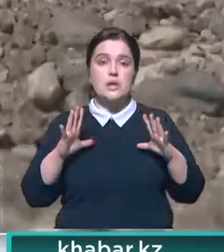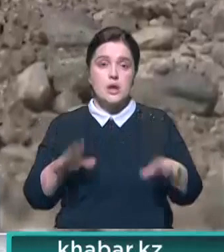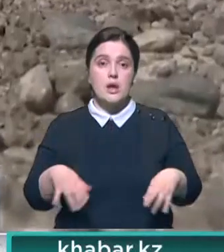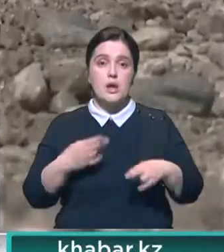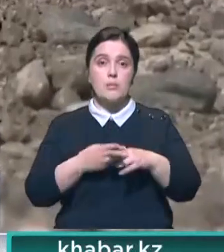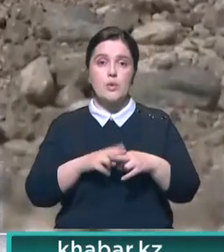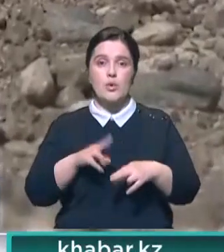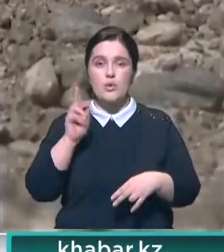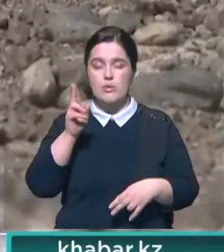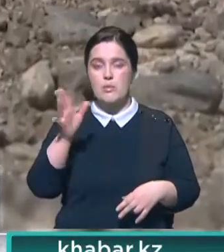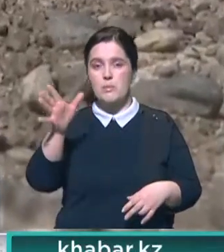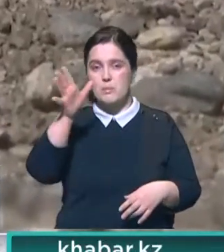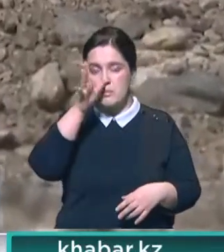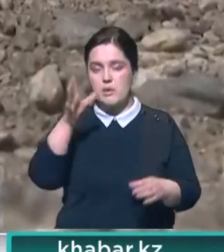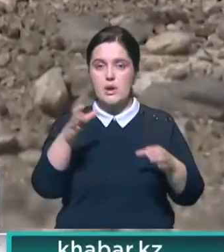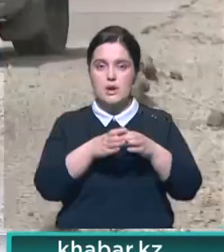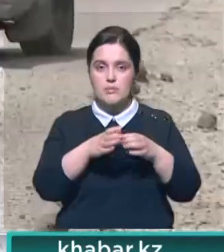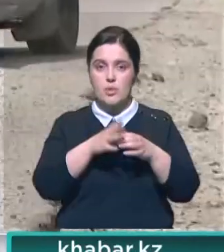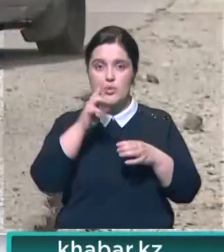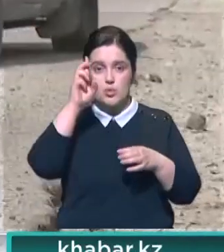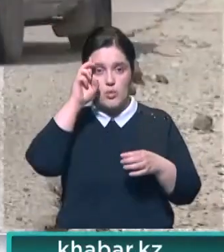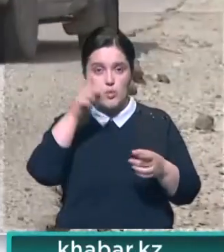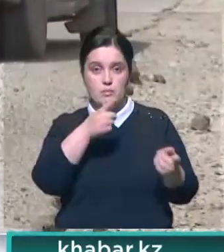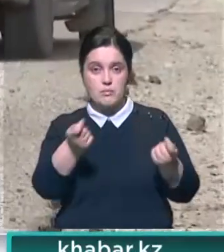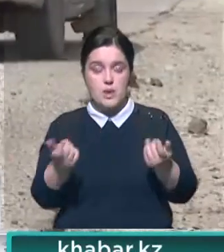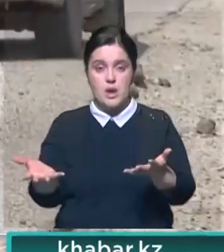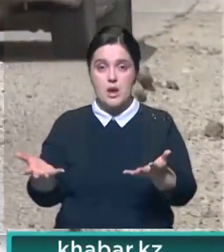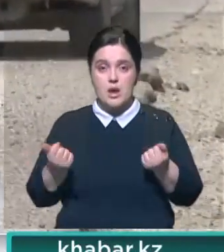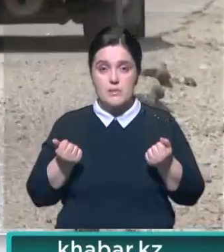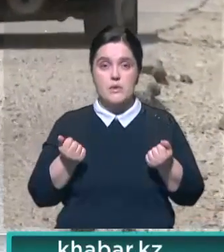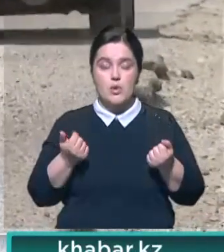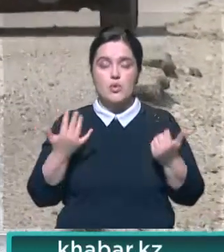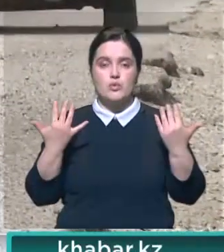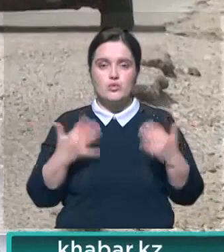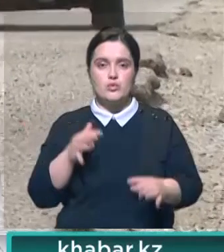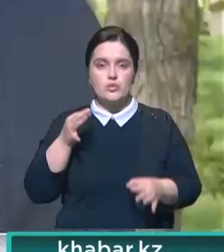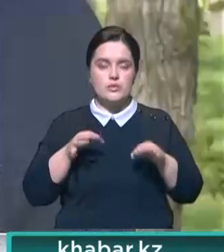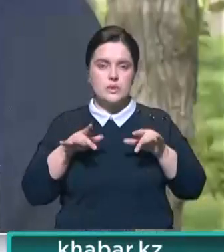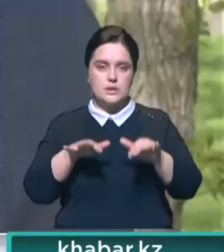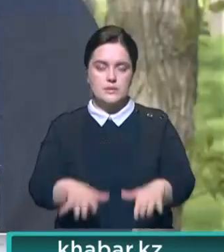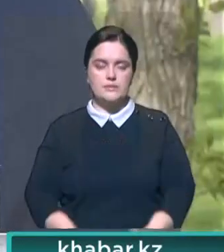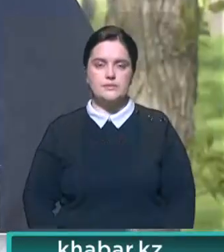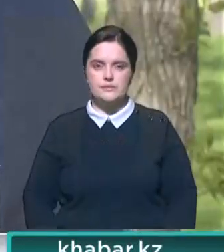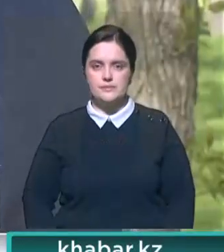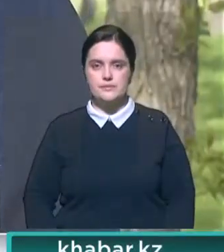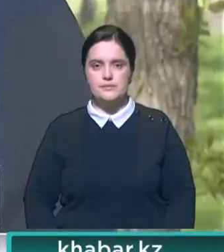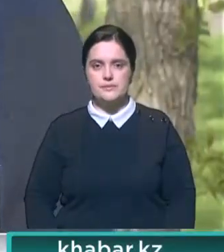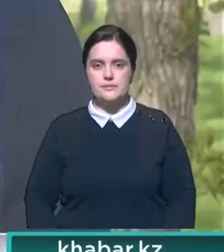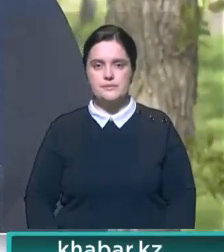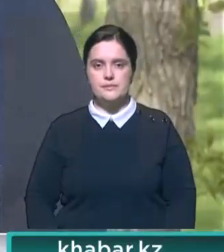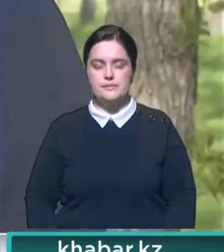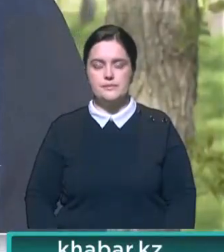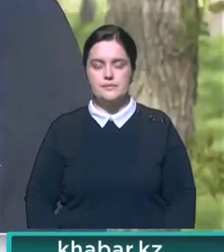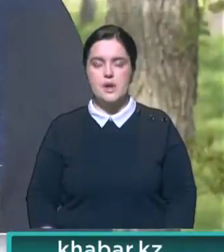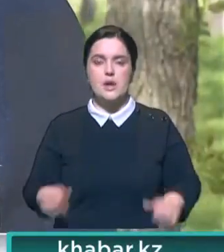отношении недобросовестного подрядчика и чиновника, принимавшего объект, как выяснилось, уже приняли меры. По